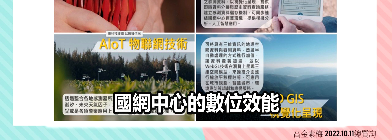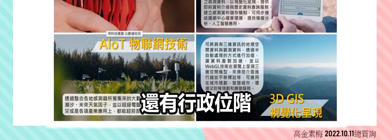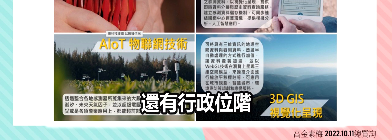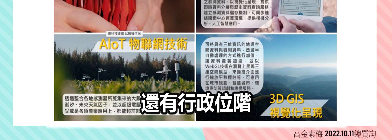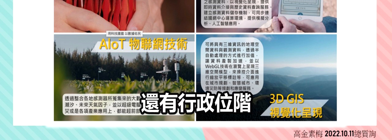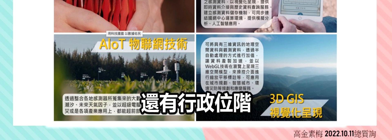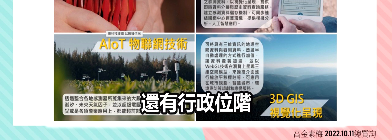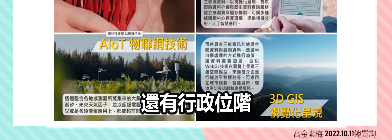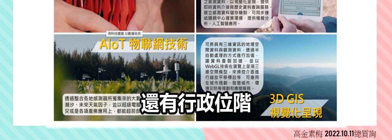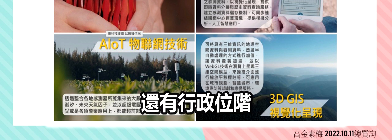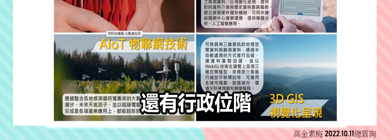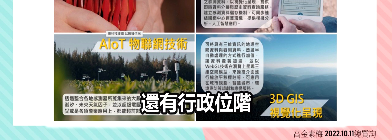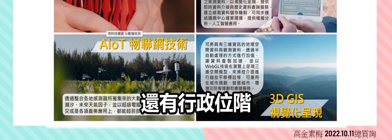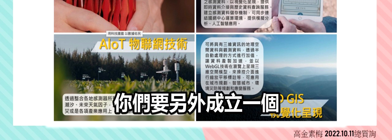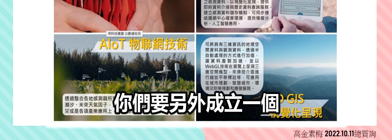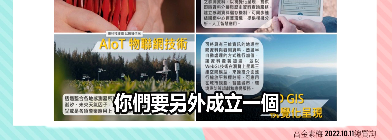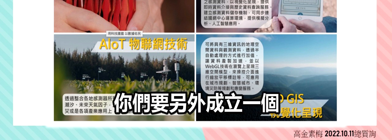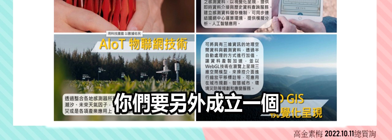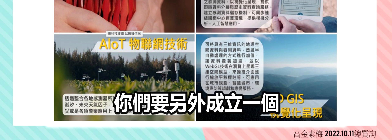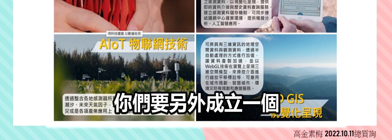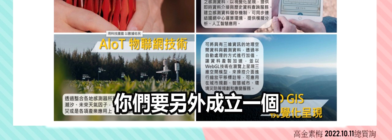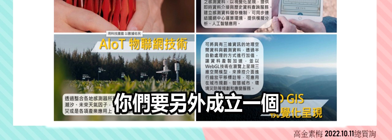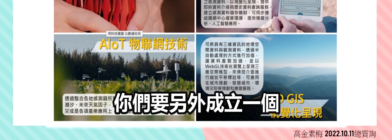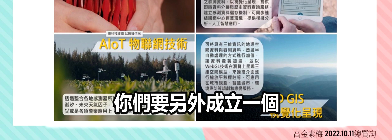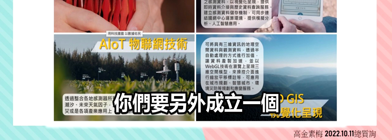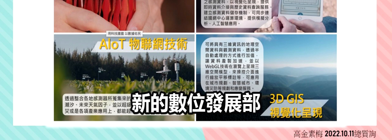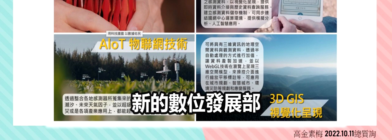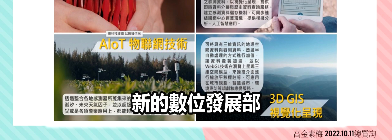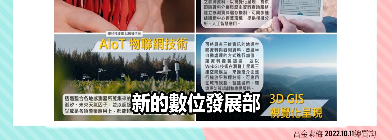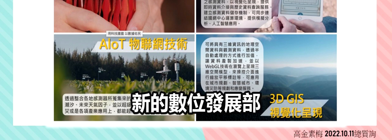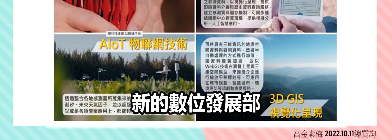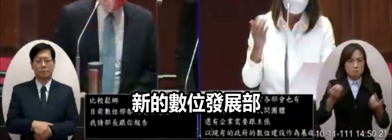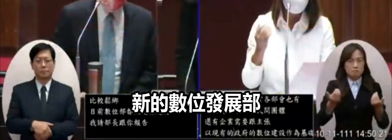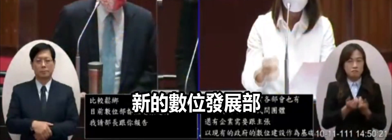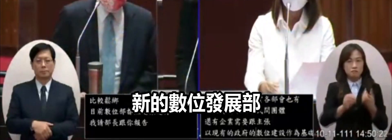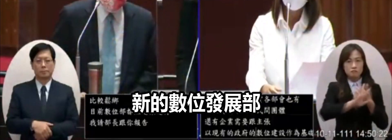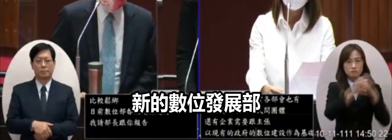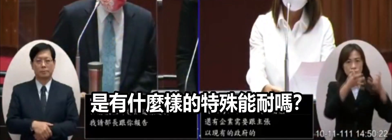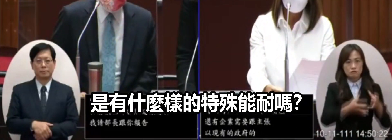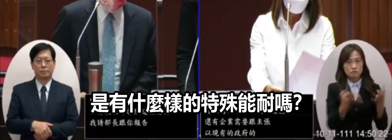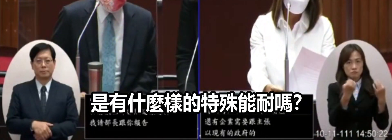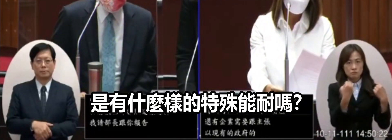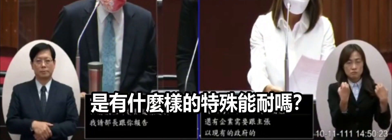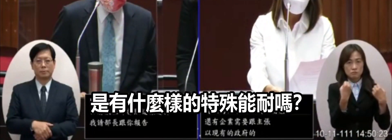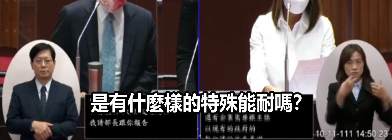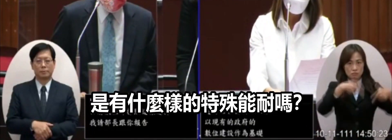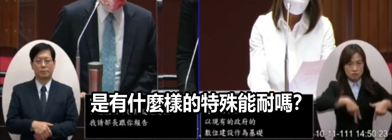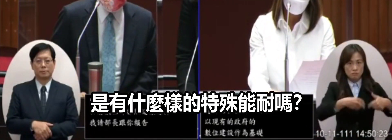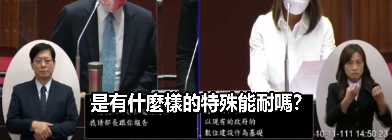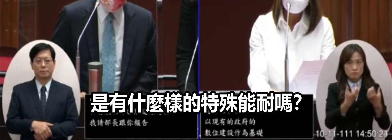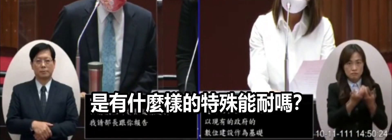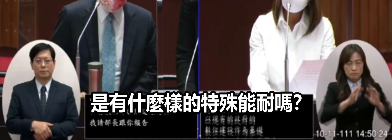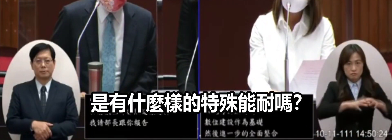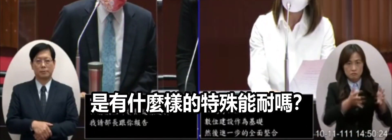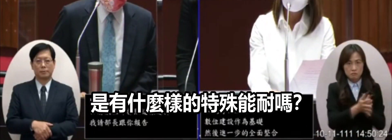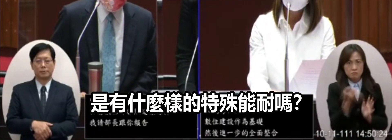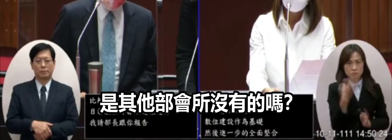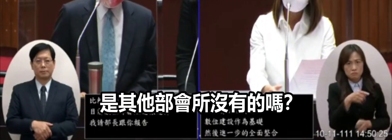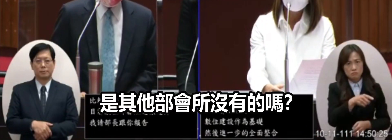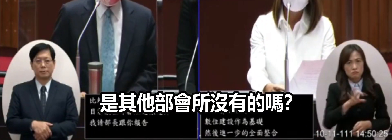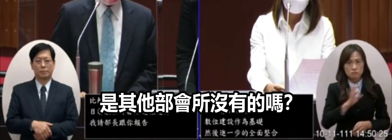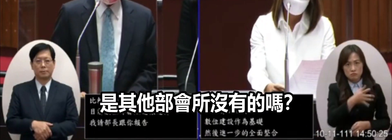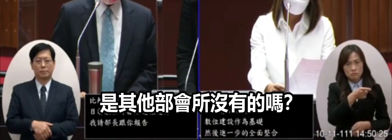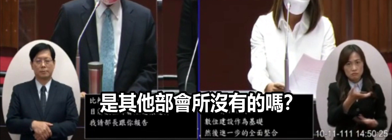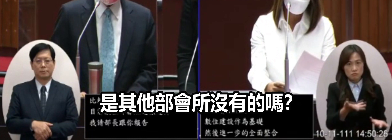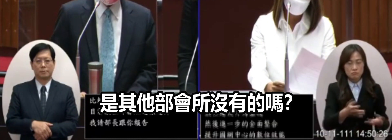能还有行政位阶？你们要另外成立一个新的数位发展部，是有什么样的特殊能耐吗？